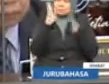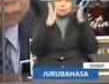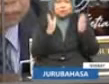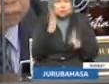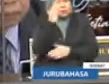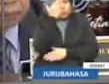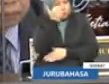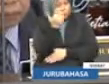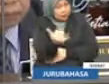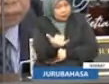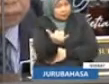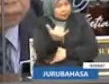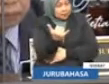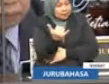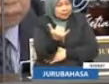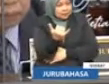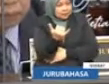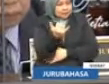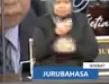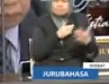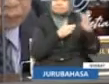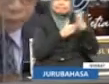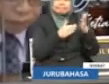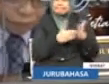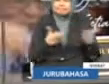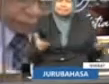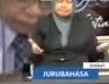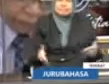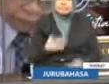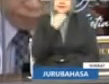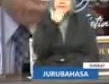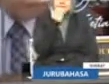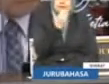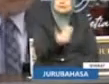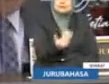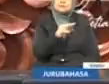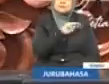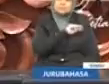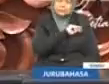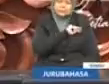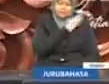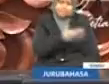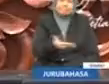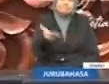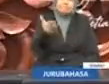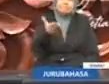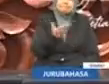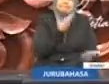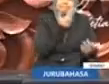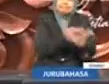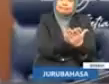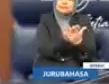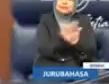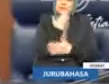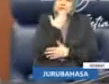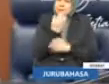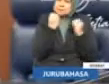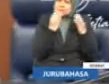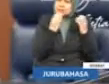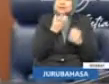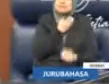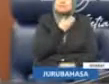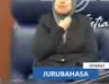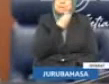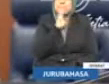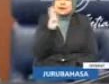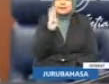ribu orang Kenapa halangan tersebut ngasih Global MNC sedangkan yang lain rumah-rumah